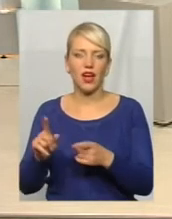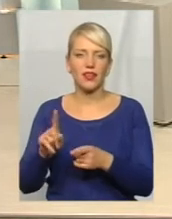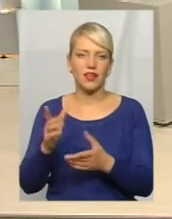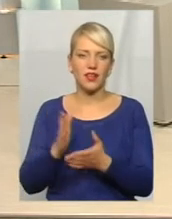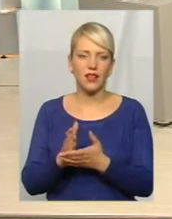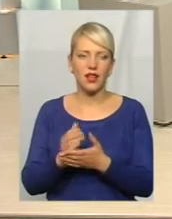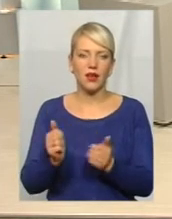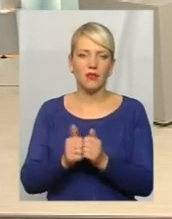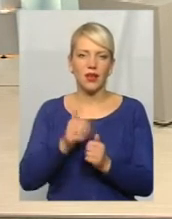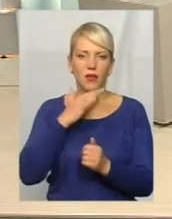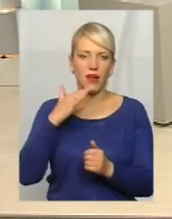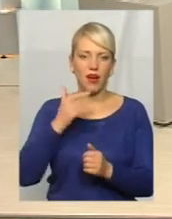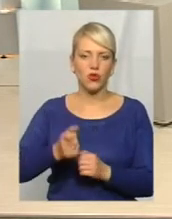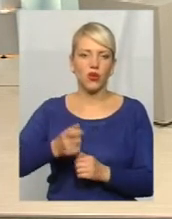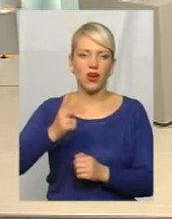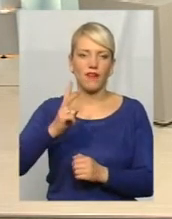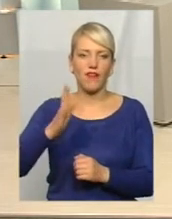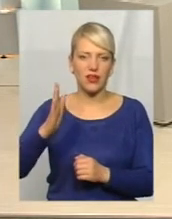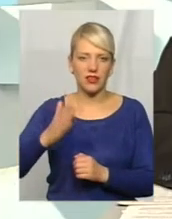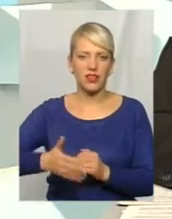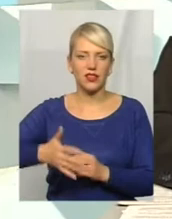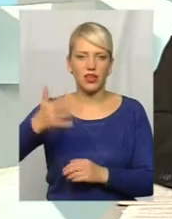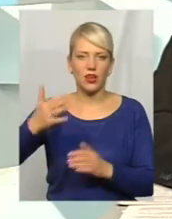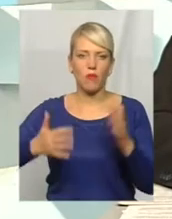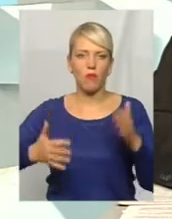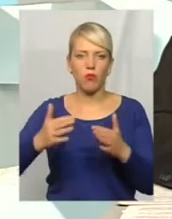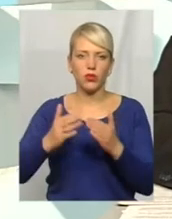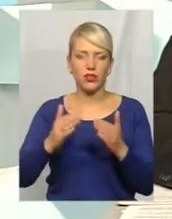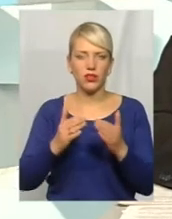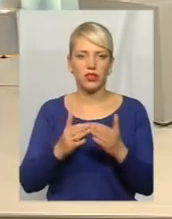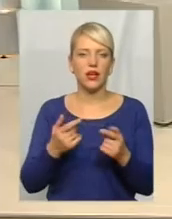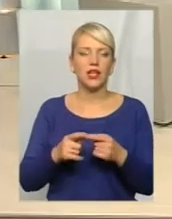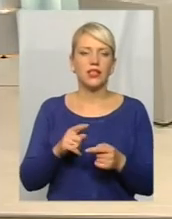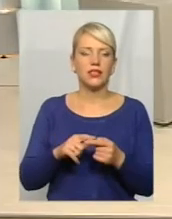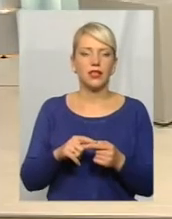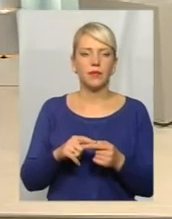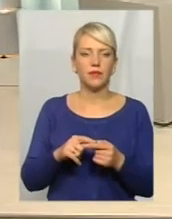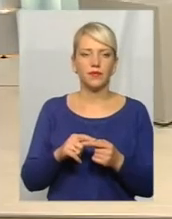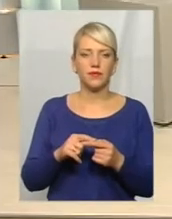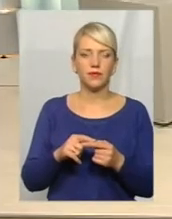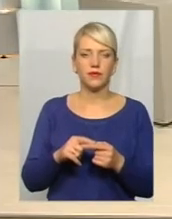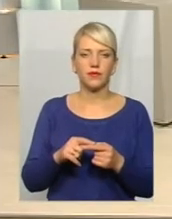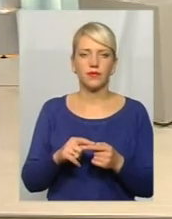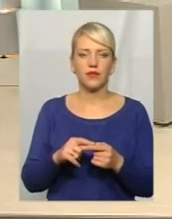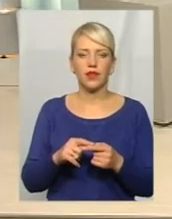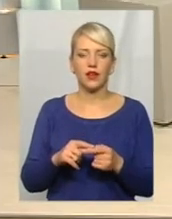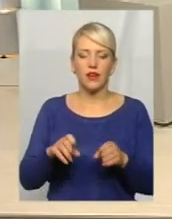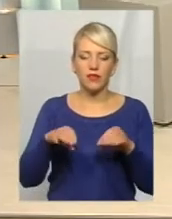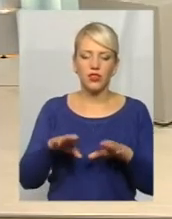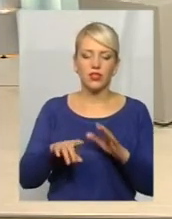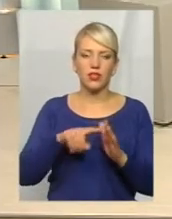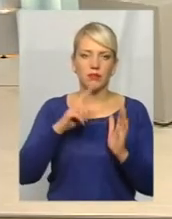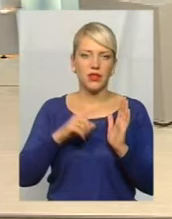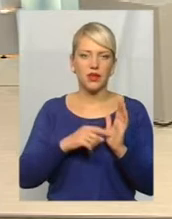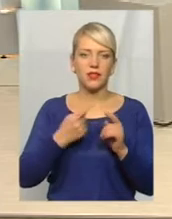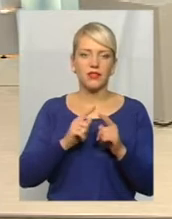біля багатоквартирної житлової забудови. Ну, насправді, тут точка самовирішення питання лежить в